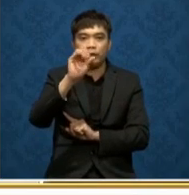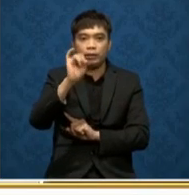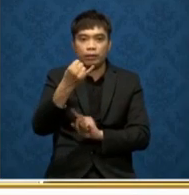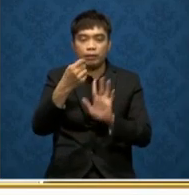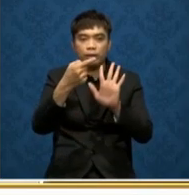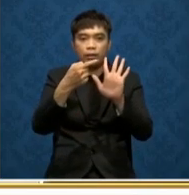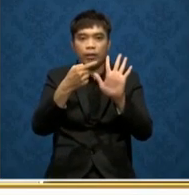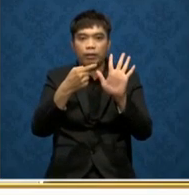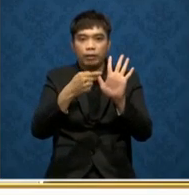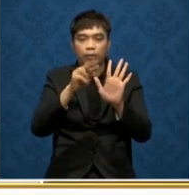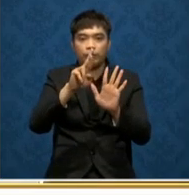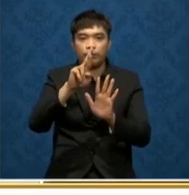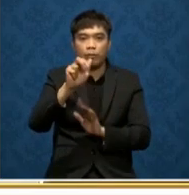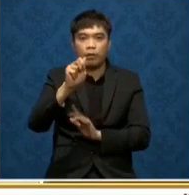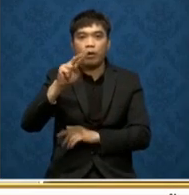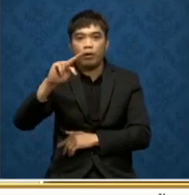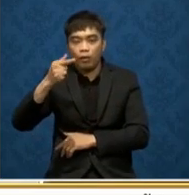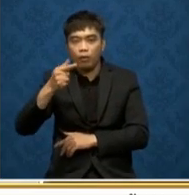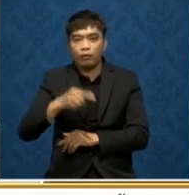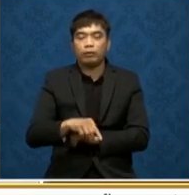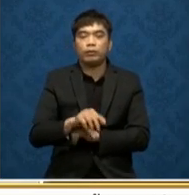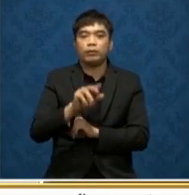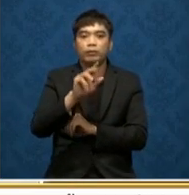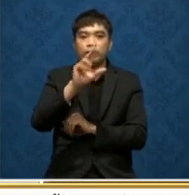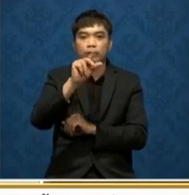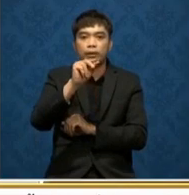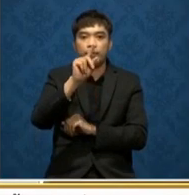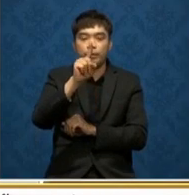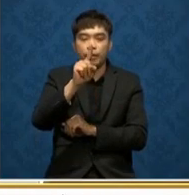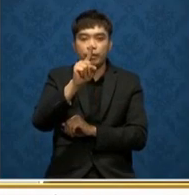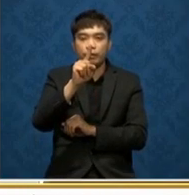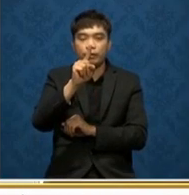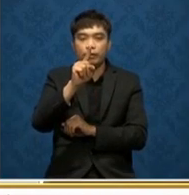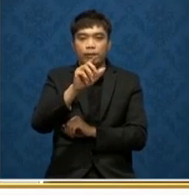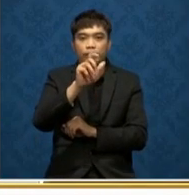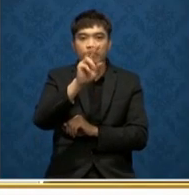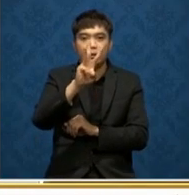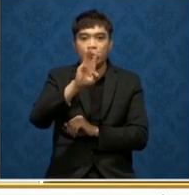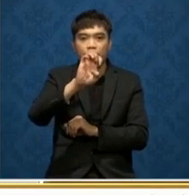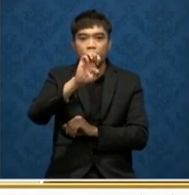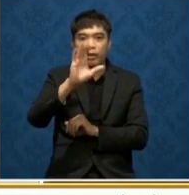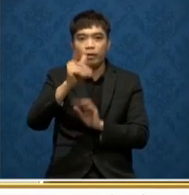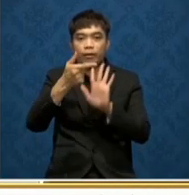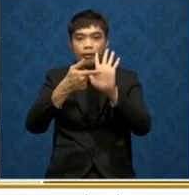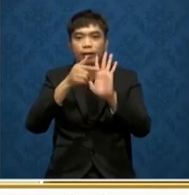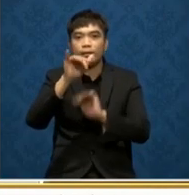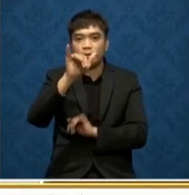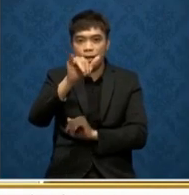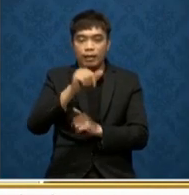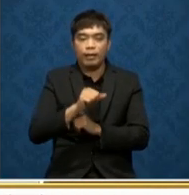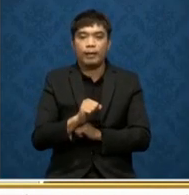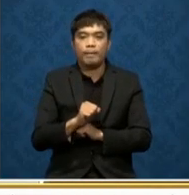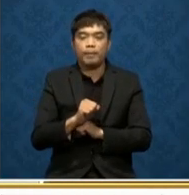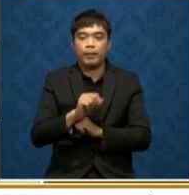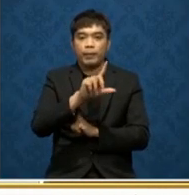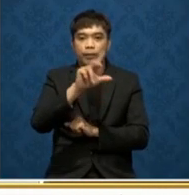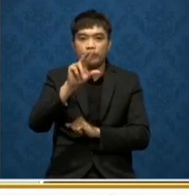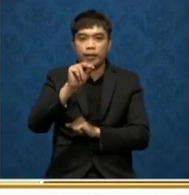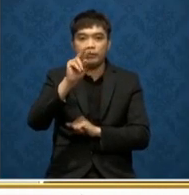องภูนวลทา31นายวิชัยสุดสวาส